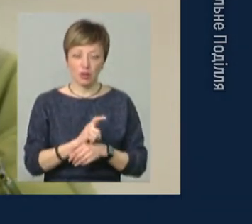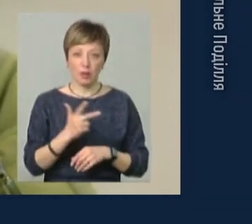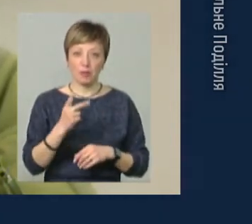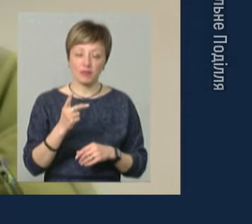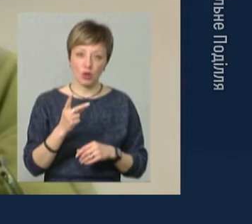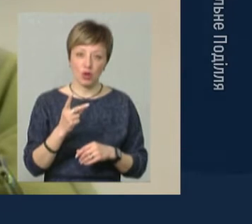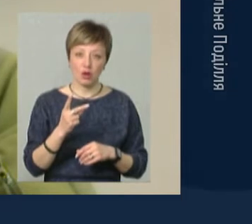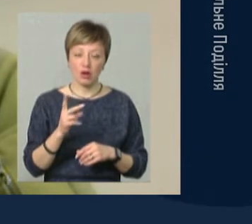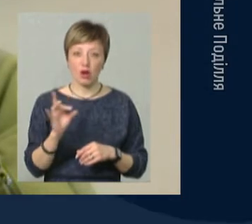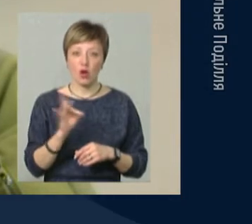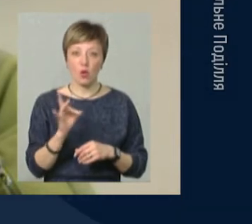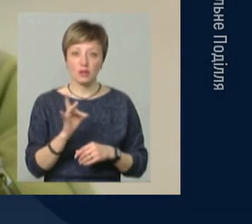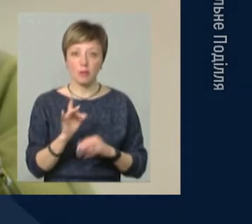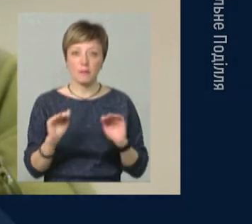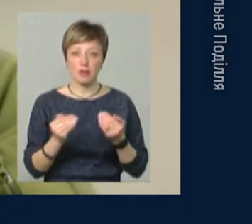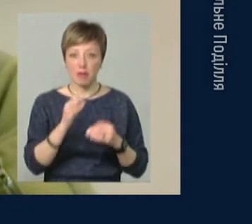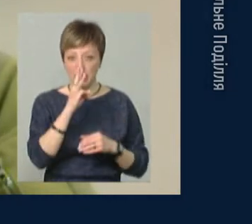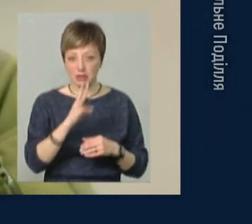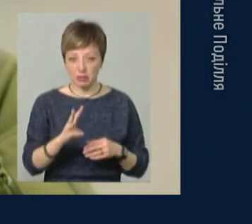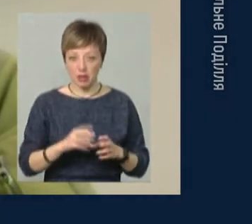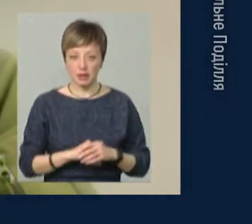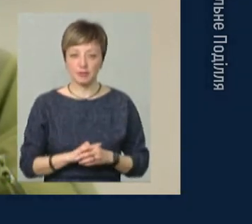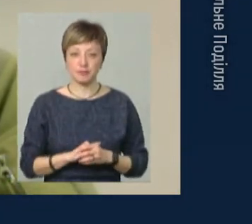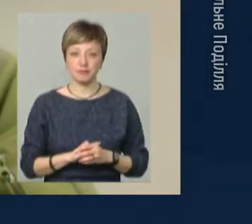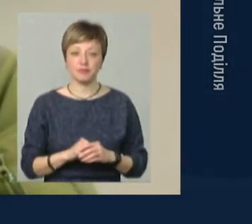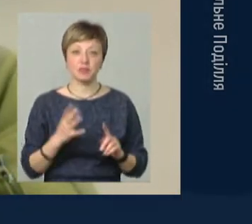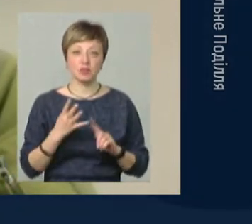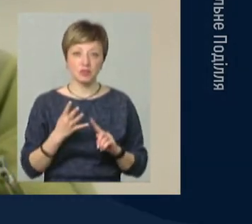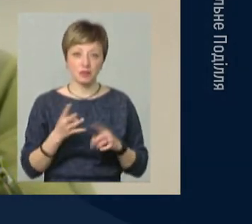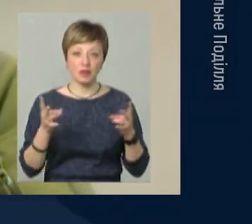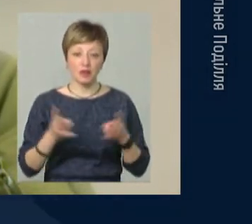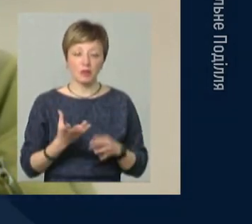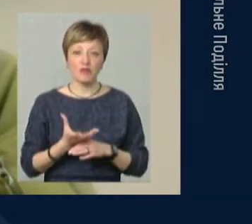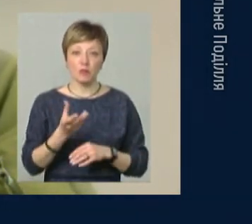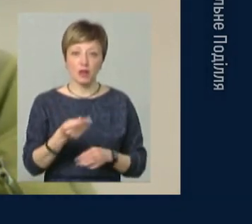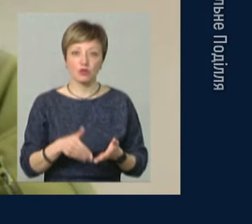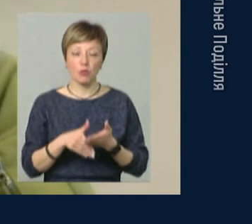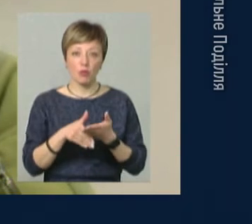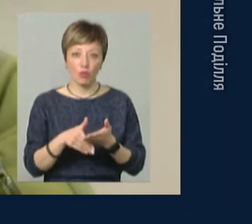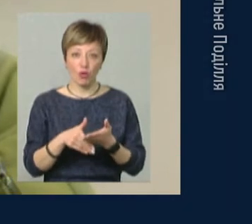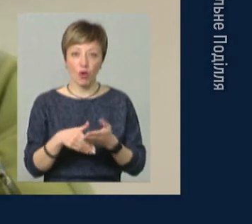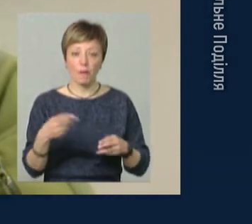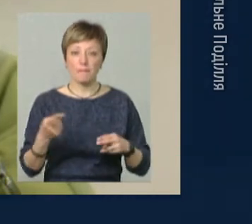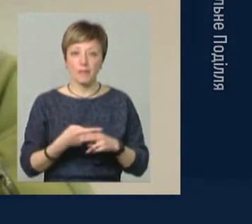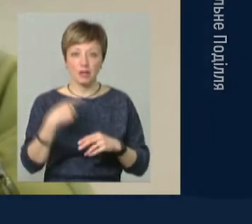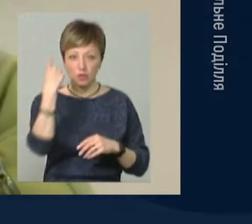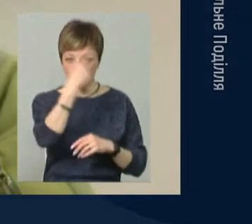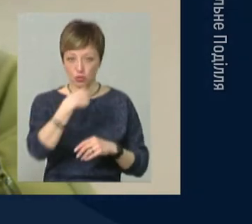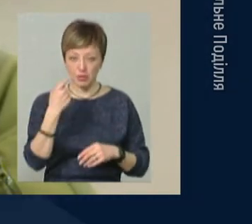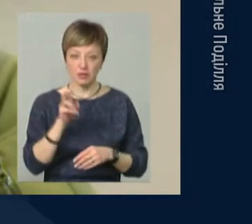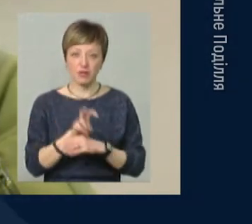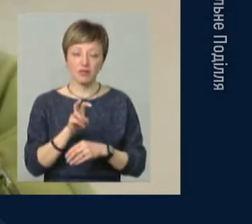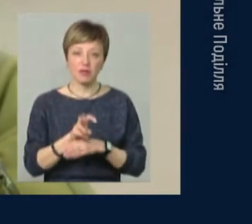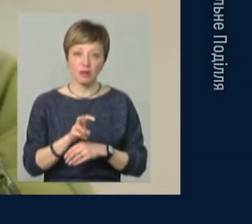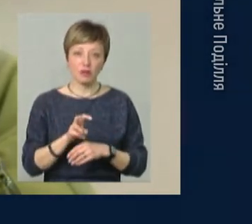1,5 розміри мінімальної заробітної плати. По-четверте, слід виплачувати допомогу по безробіттю без особистого